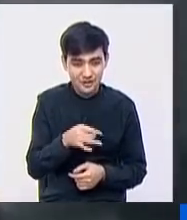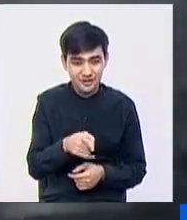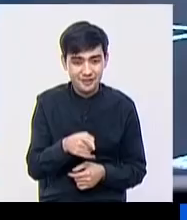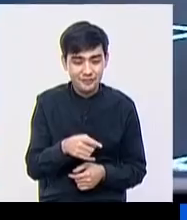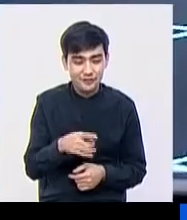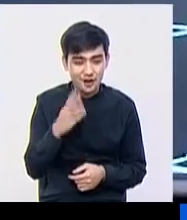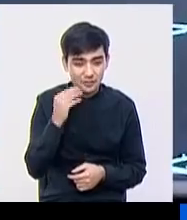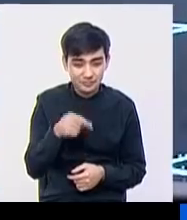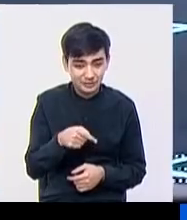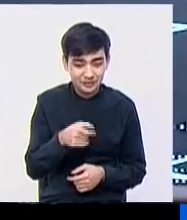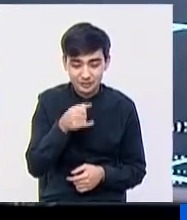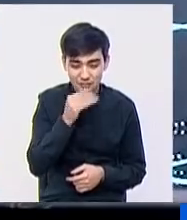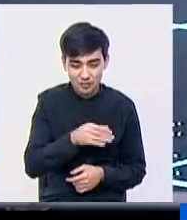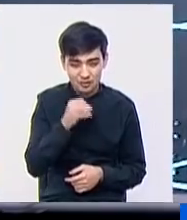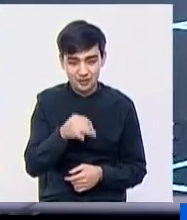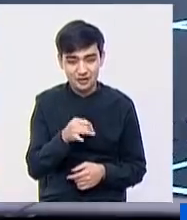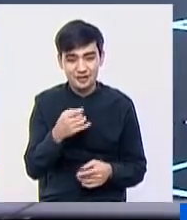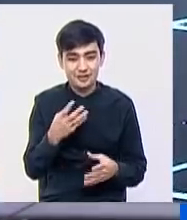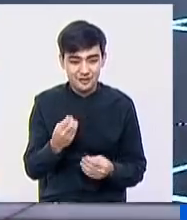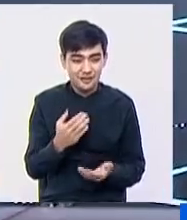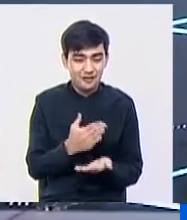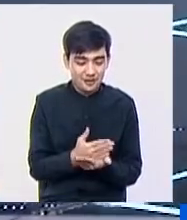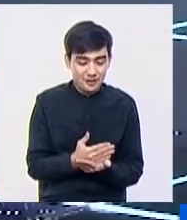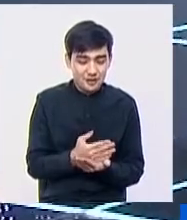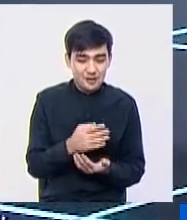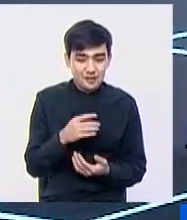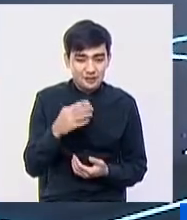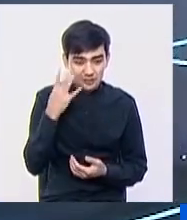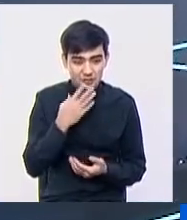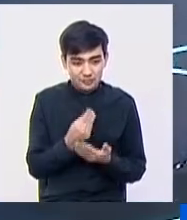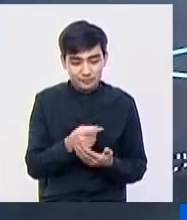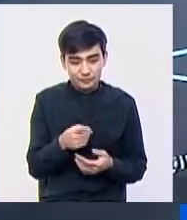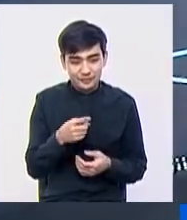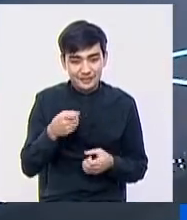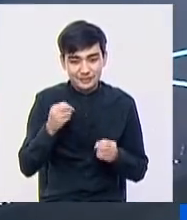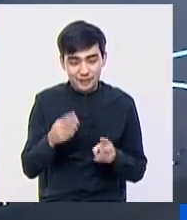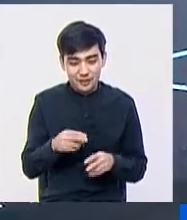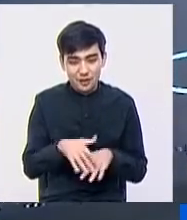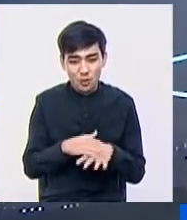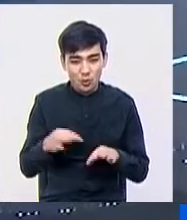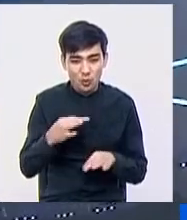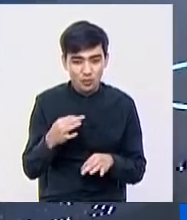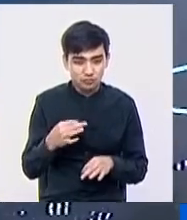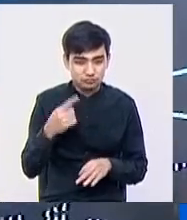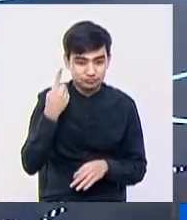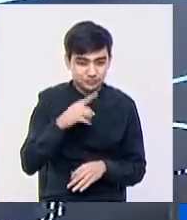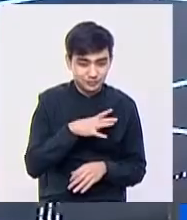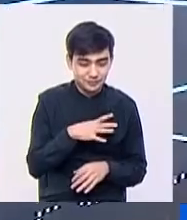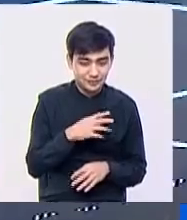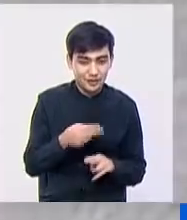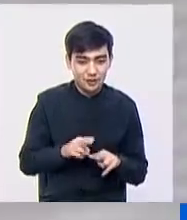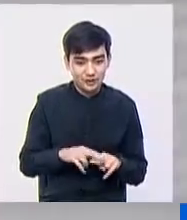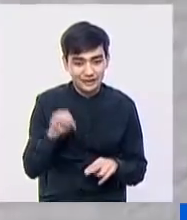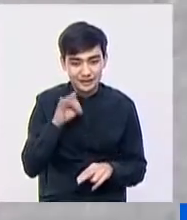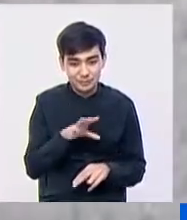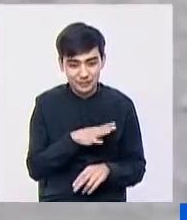местные. Конечно, есть версии, что это международная организация, международная террористическая организация, которая заинтересована